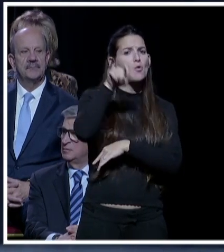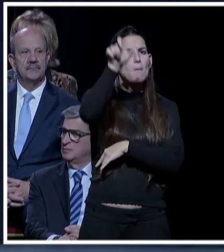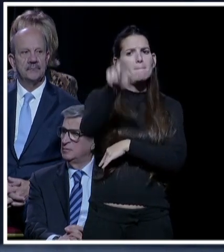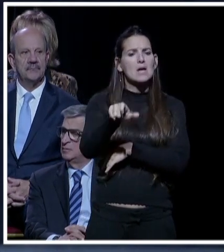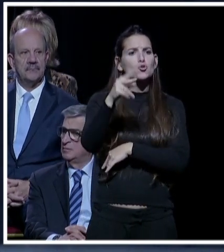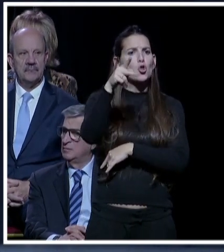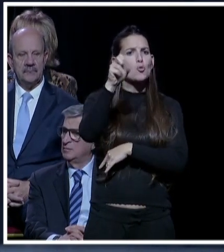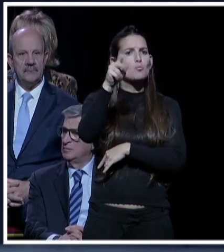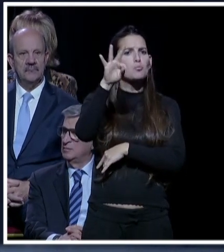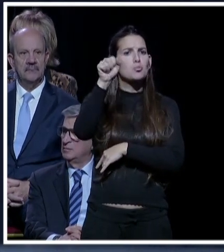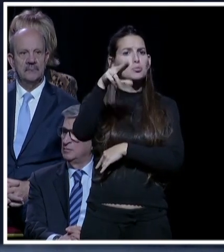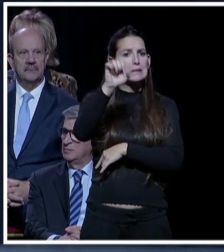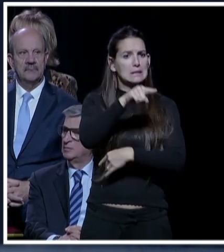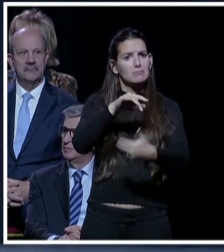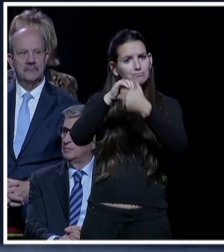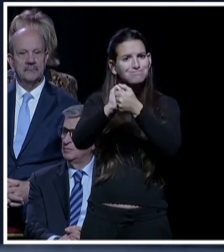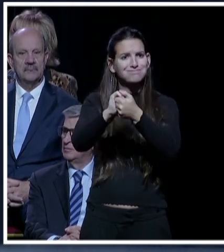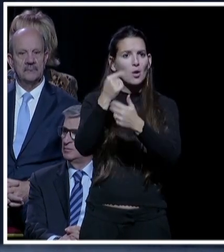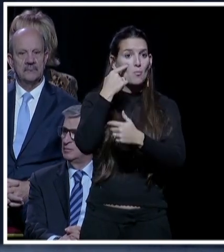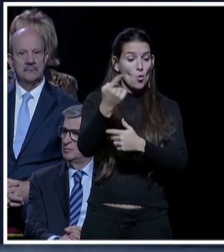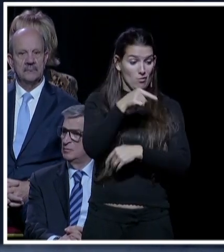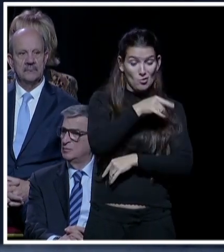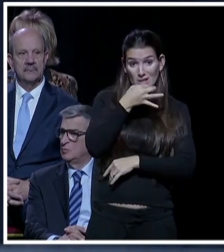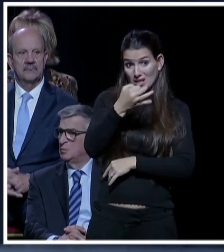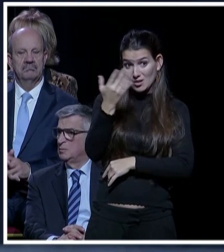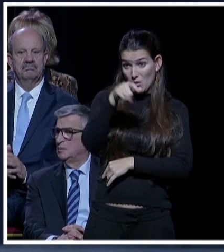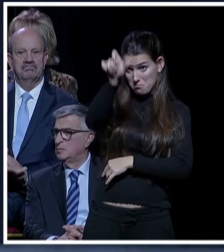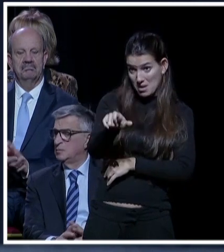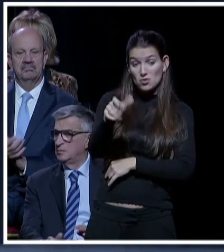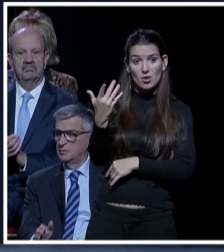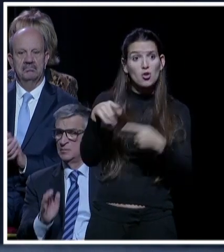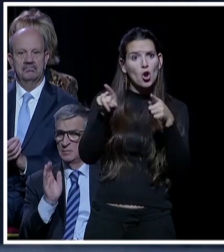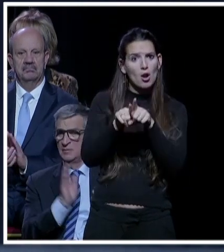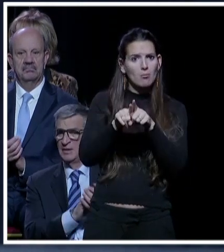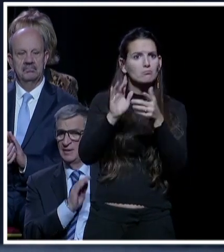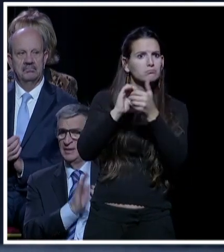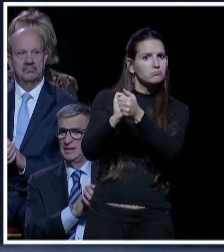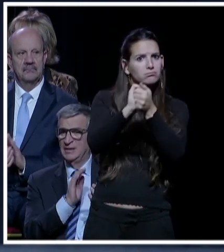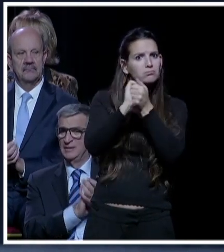osé qualifier d'ami de l'humanité, je ne vois toujours pas de réchauffement.